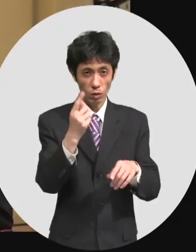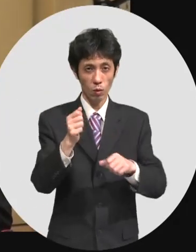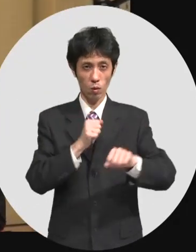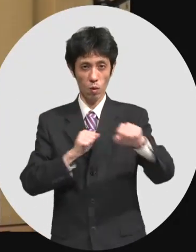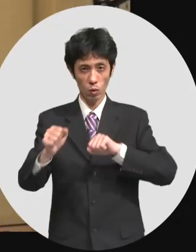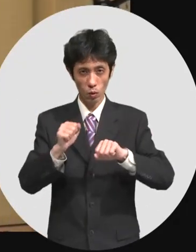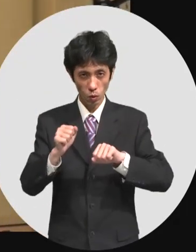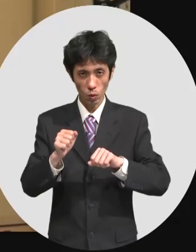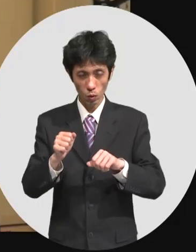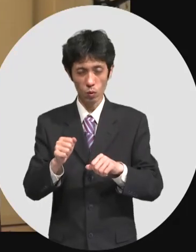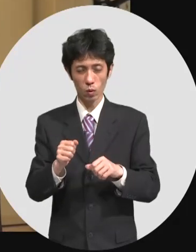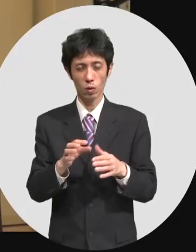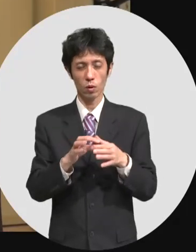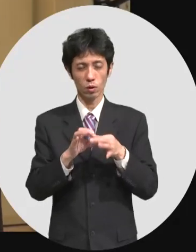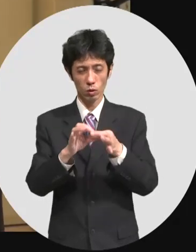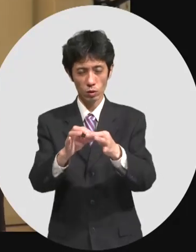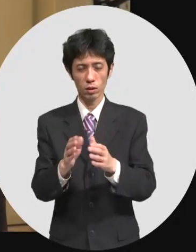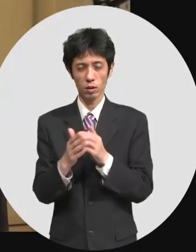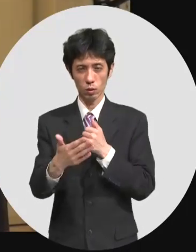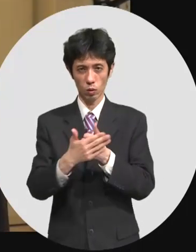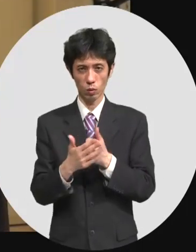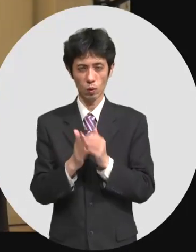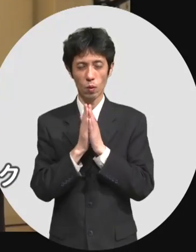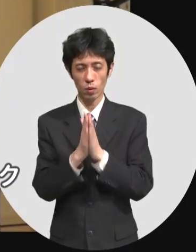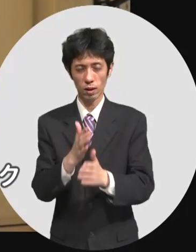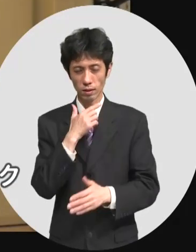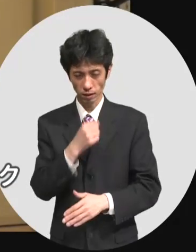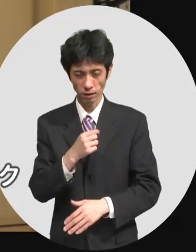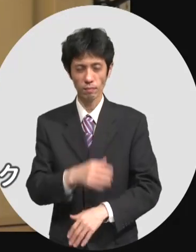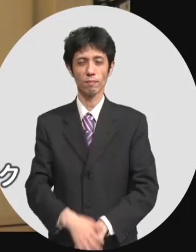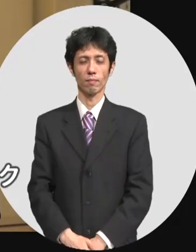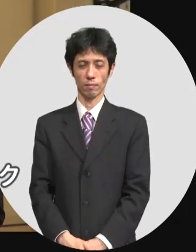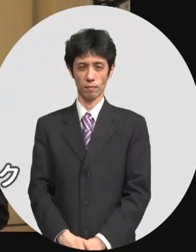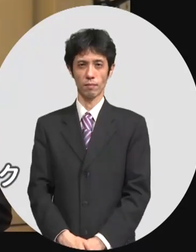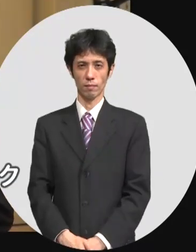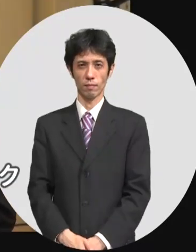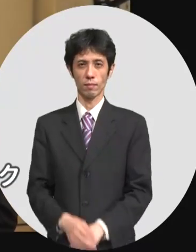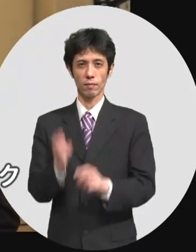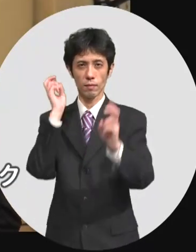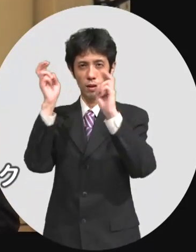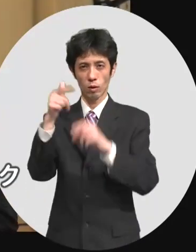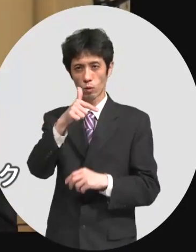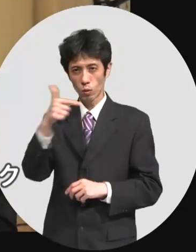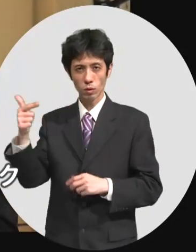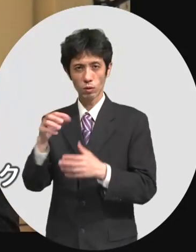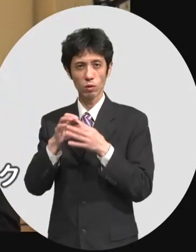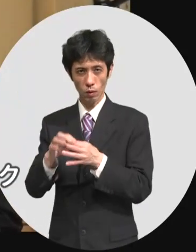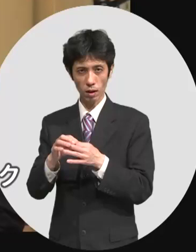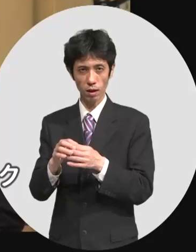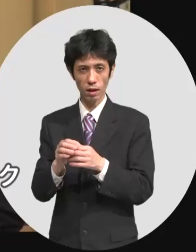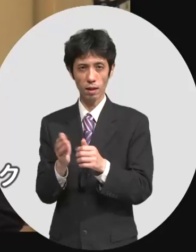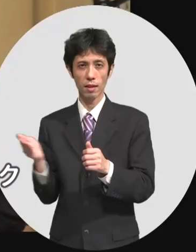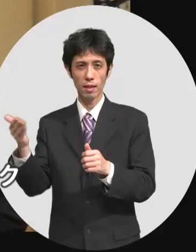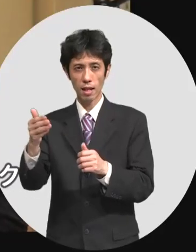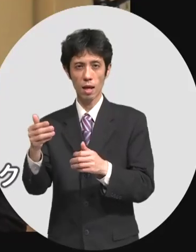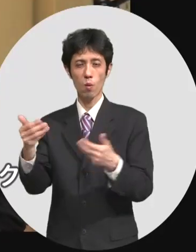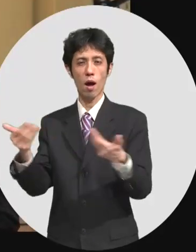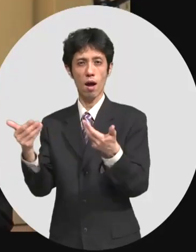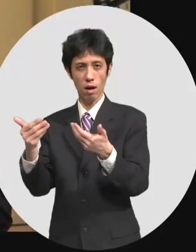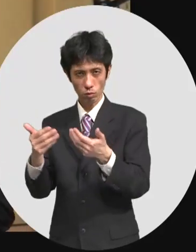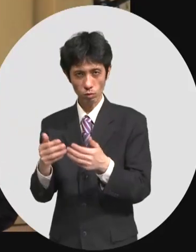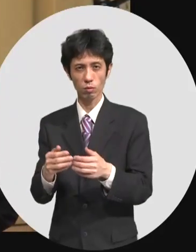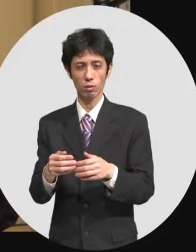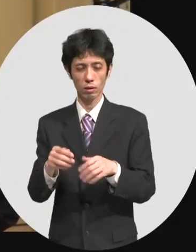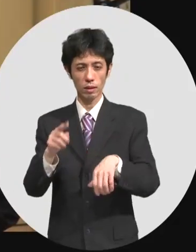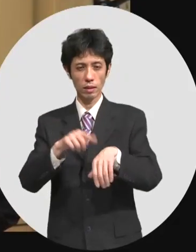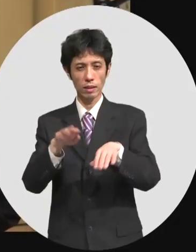続きのご協力をお願いしたいと思います。それから事業者の皆様には、これまでテレワーク、またローテーション勤務、時